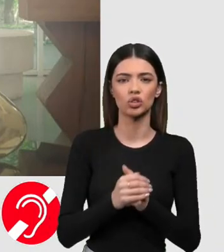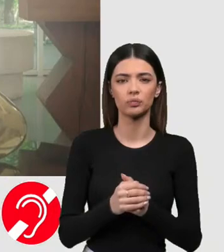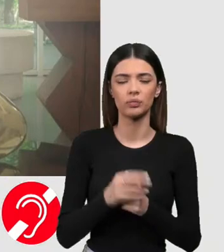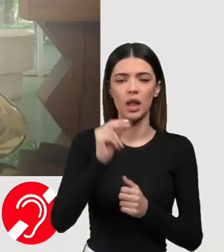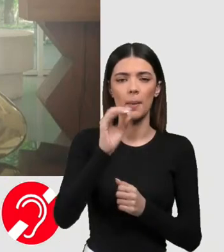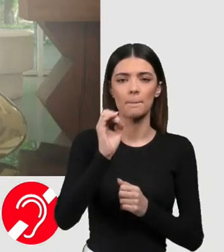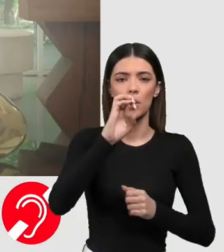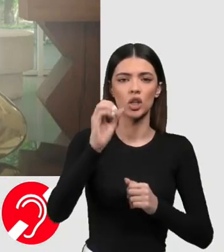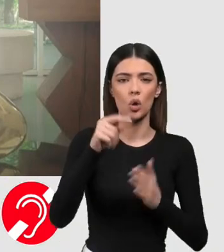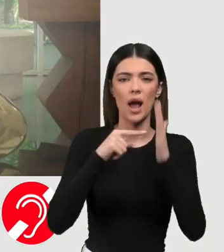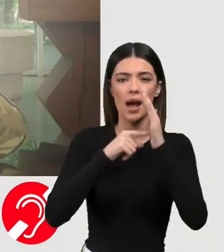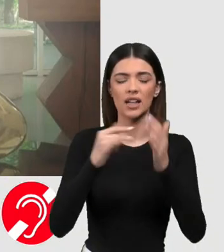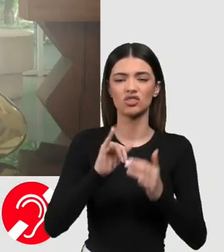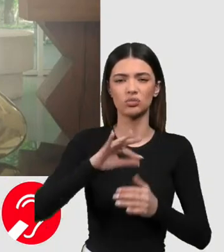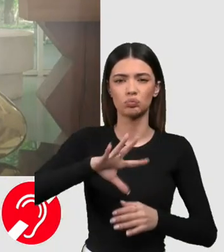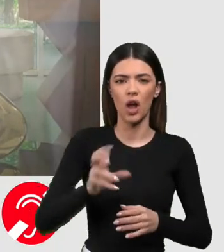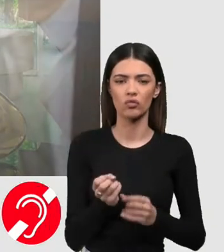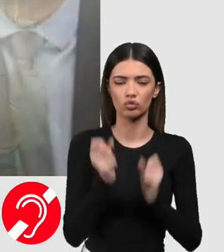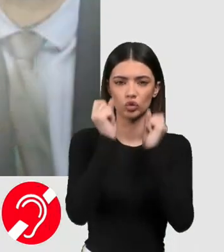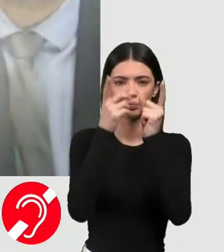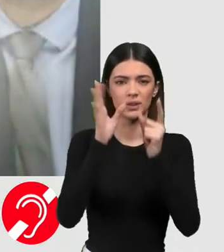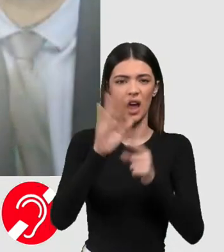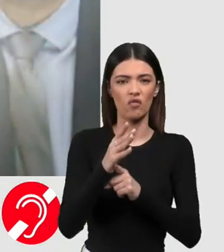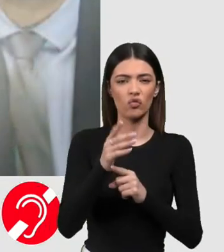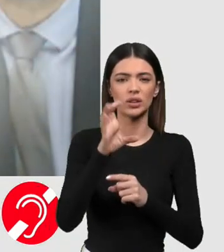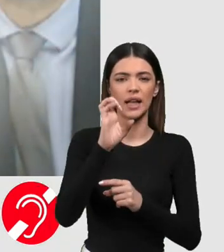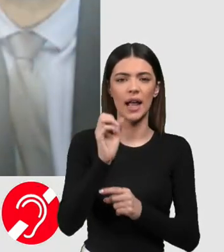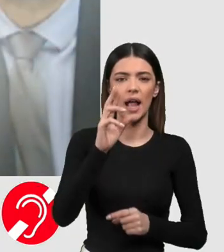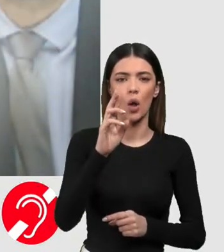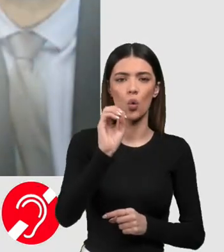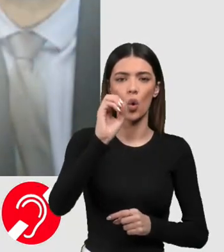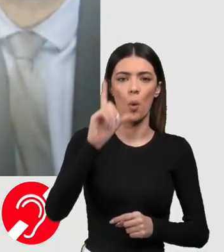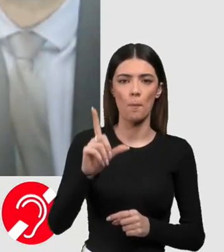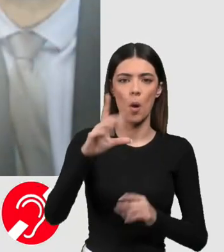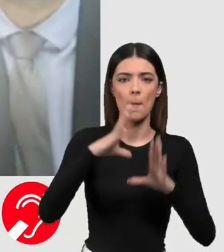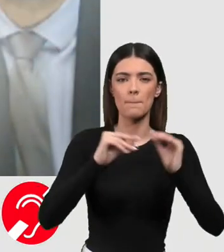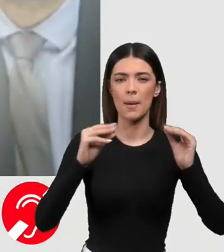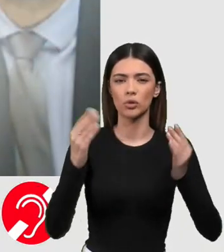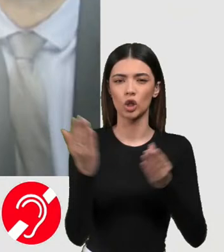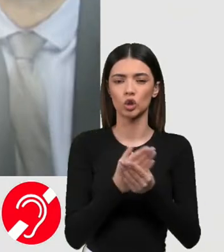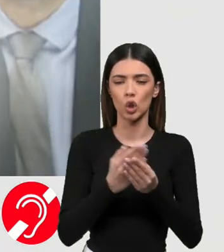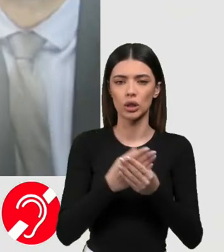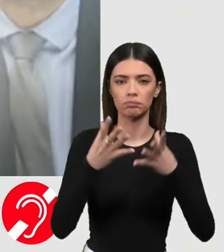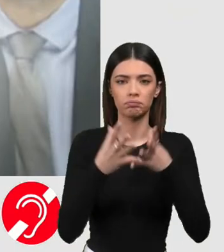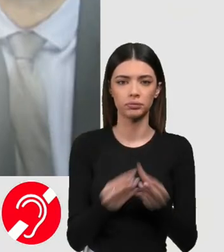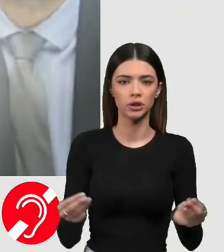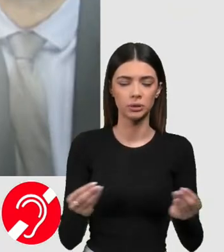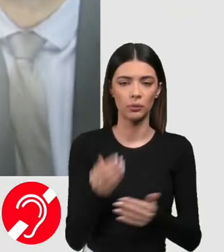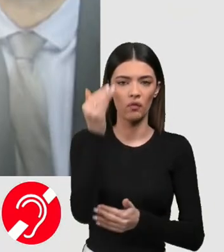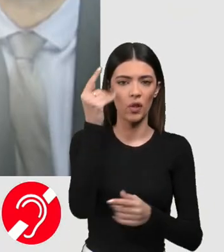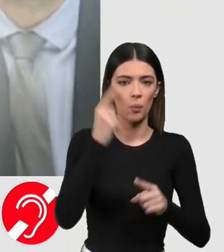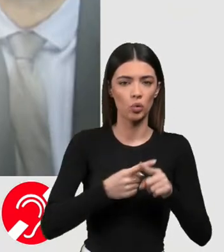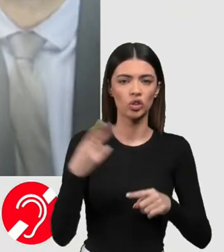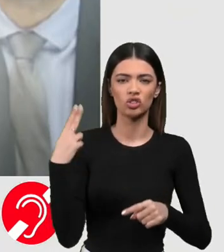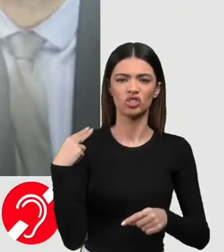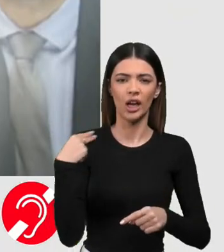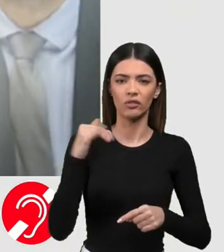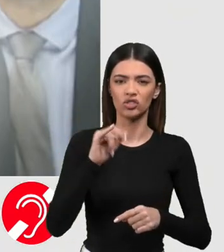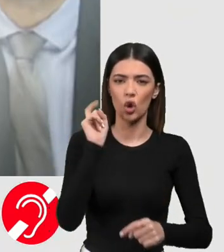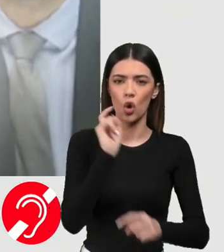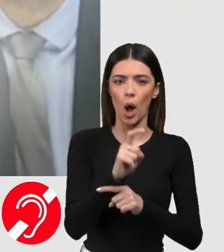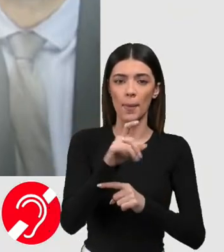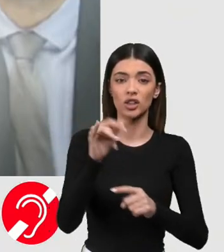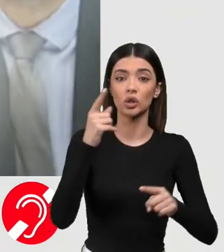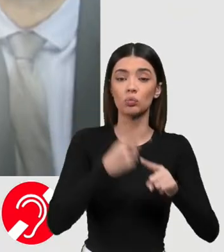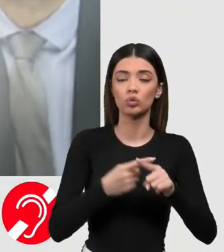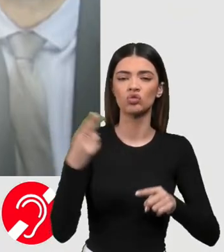Brâncuș. Politico dezvăluie un jaf uluitor care a avut loc la sediul Europol. Mai multe dosare fizice au dispărut din instituție,